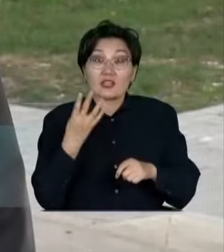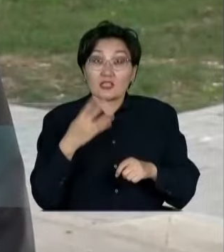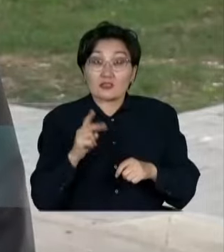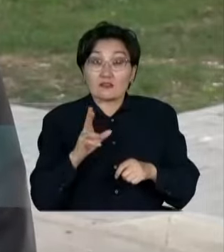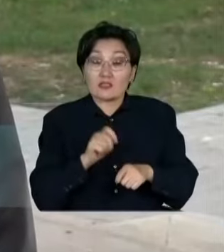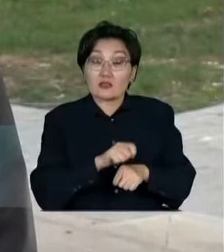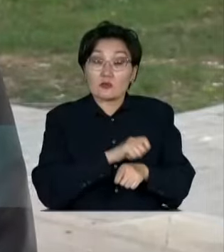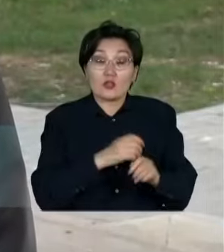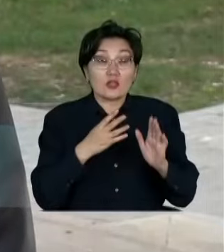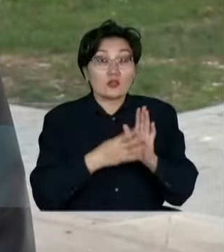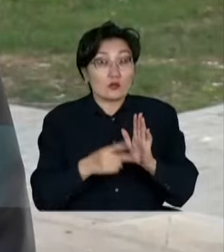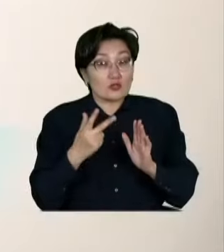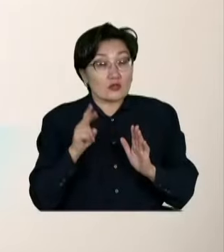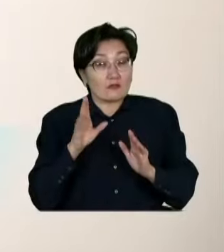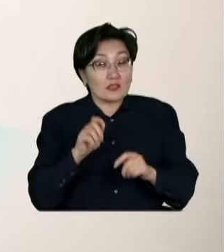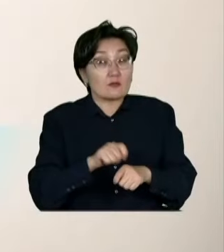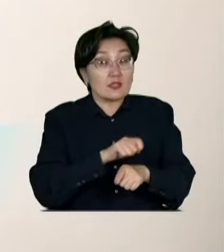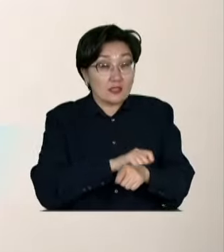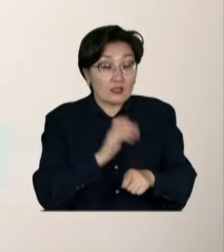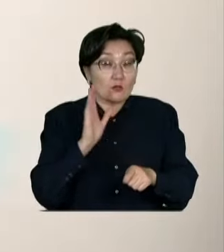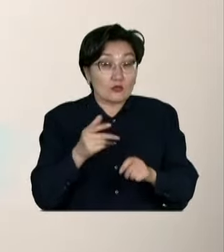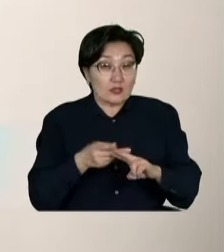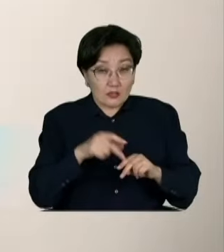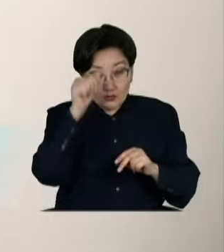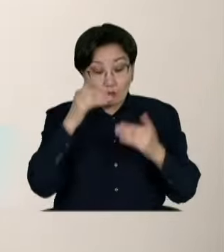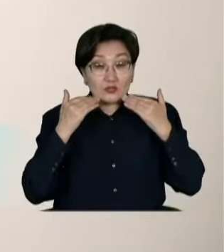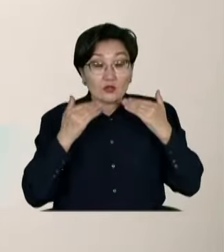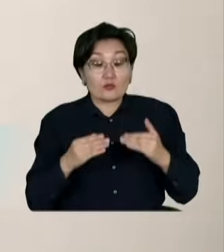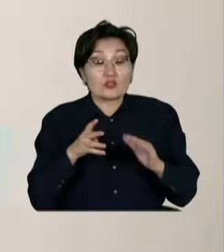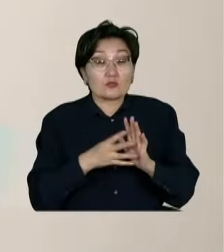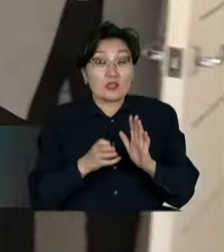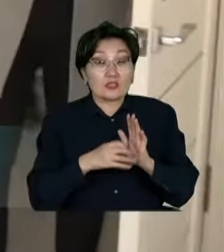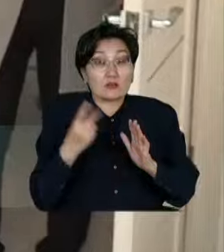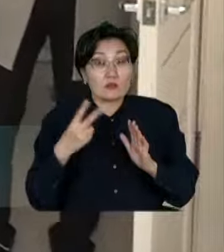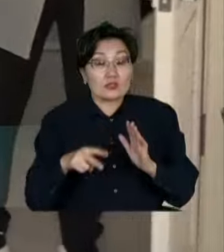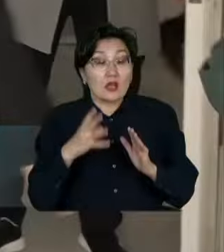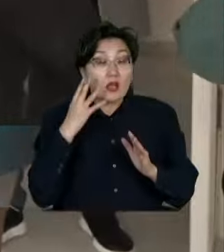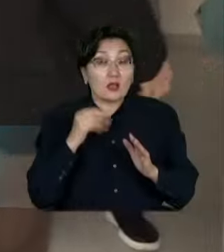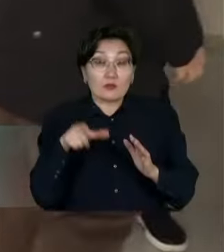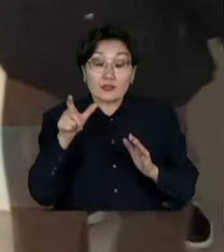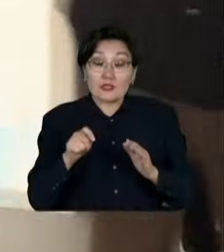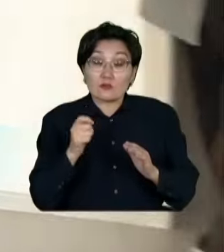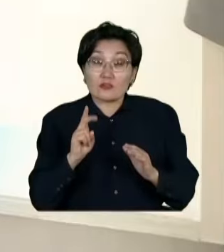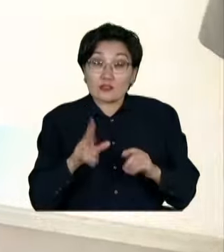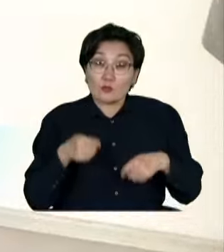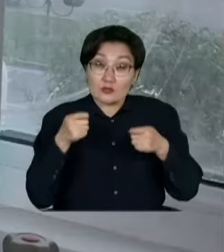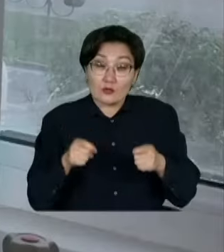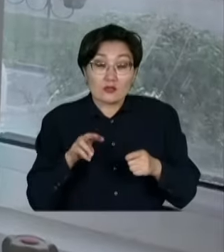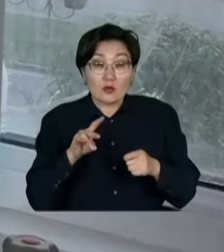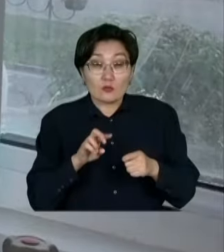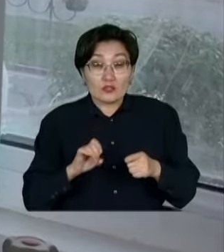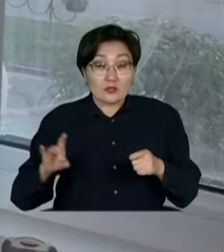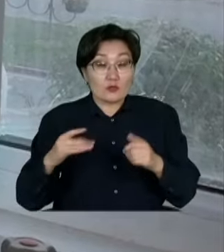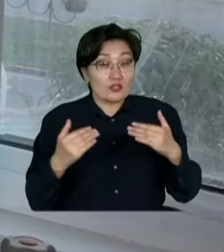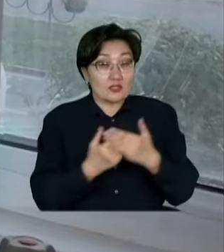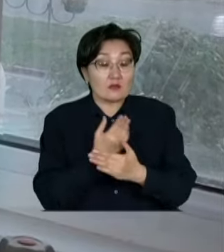93 шаршы метрге дейін болады. Айта кетейін, осы айдың соңына дейін тағы 920 алматылыққа кілт табысталып, олар Наурызбай ауданындағы